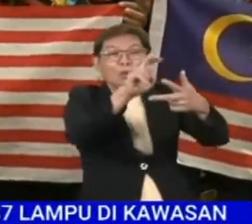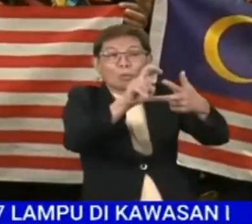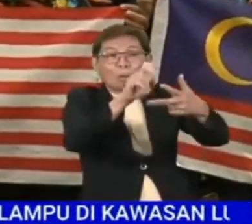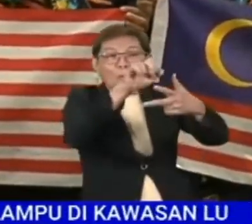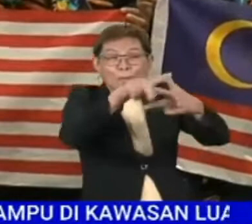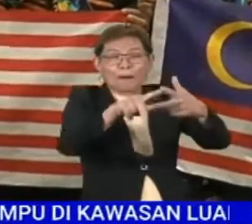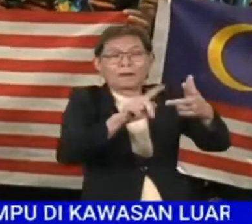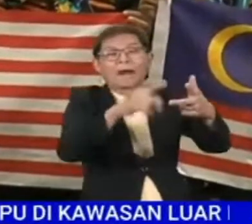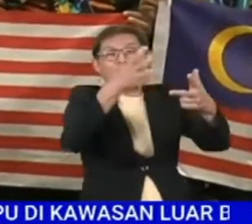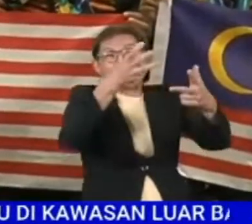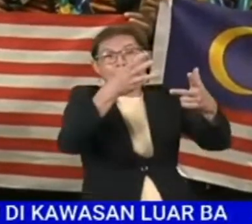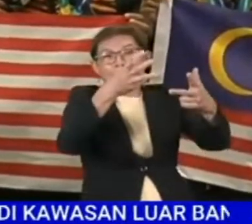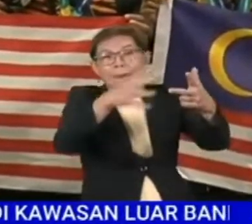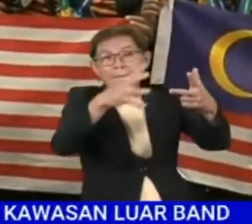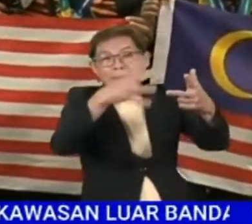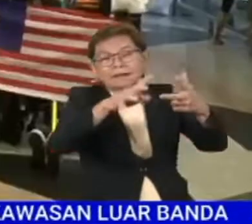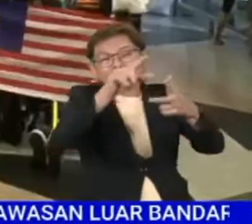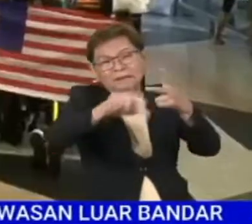14